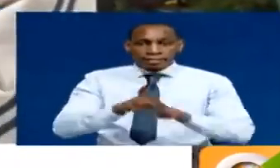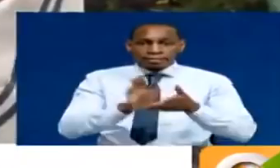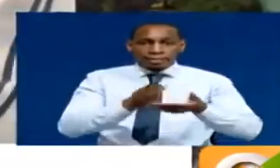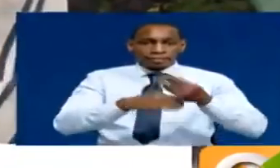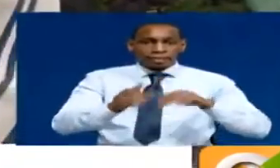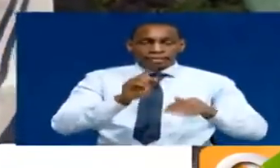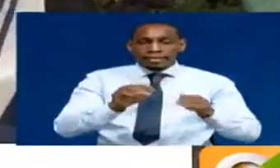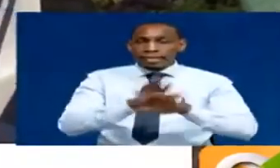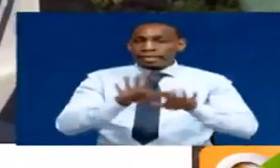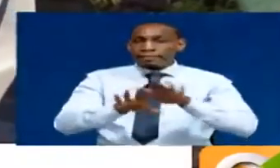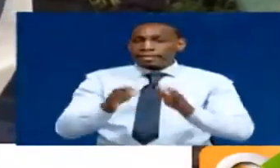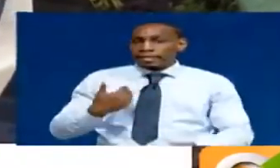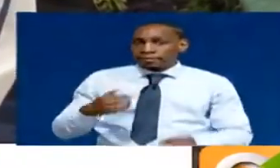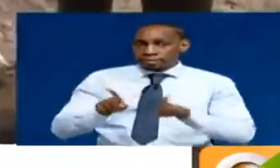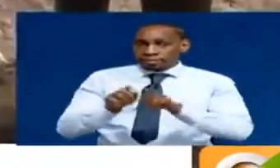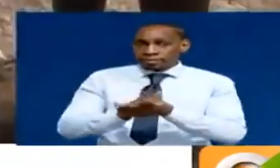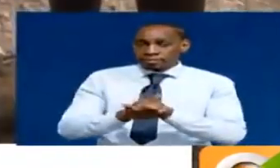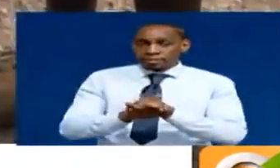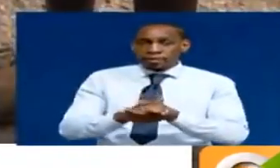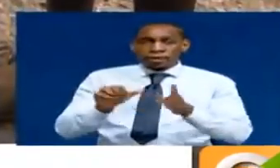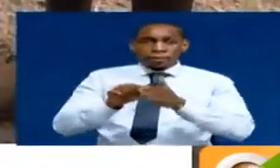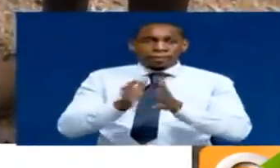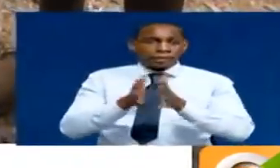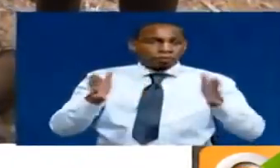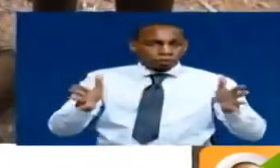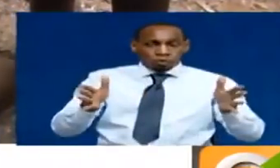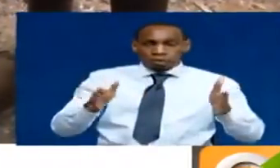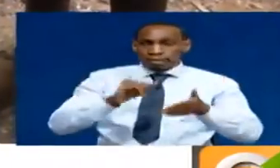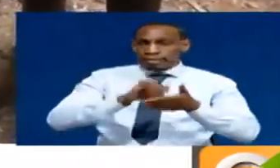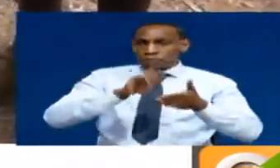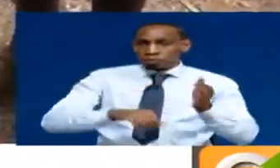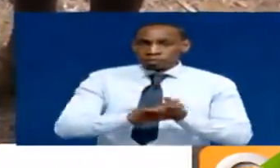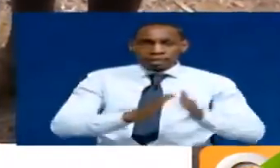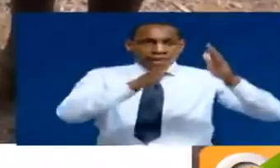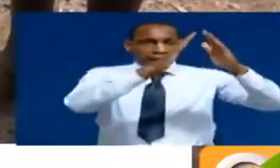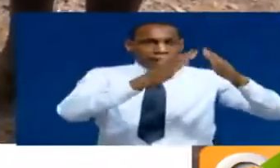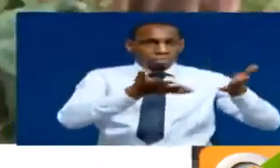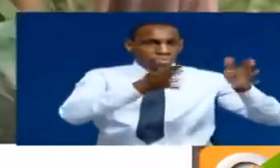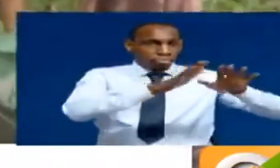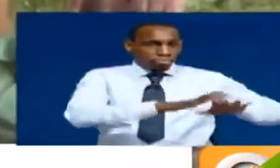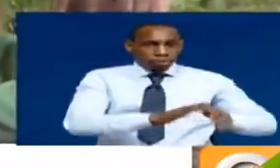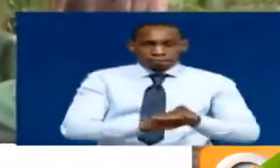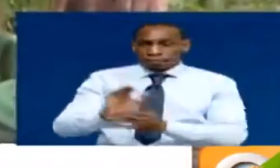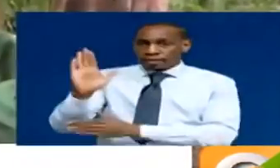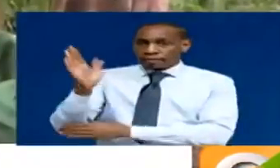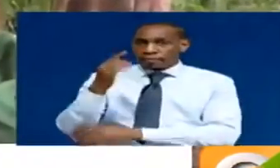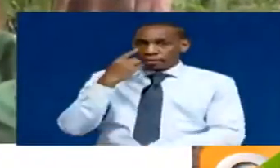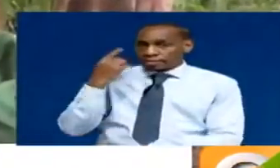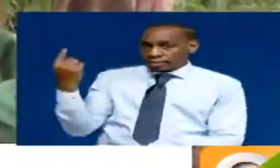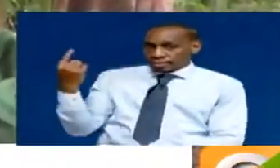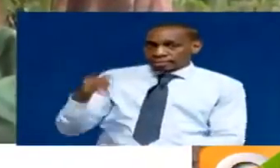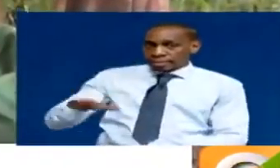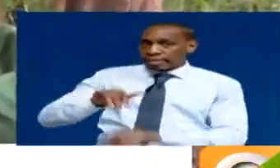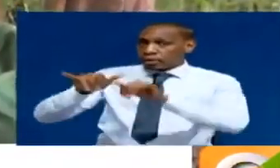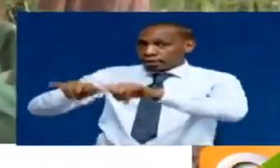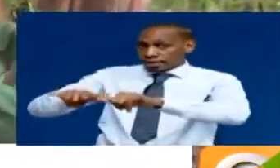kuuza kile walichonacho na kuongeza chumvi kwenye kidonda, ni kuanguka kwa nyumba yao. Kichaka hiki kikisalia